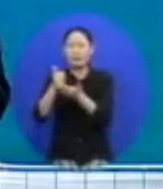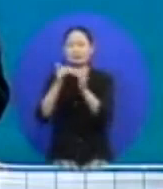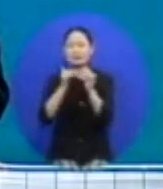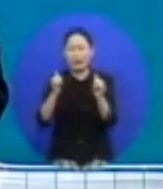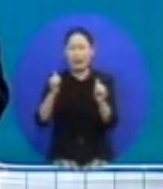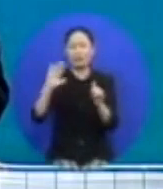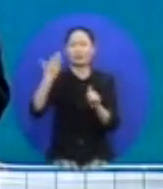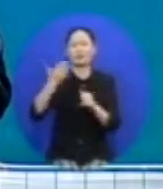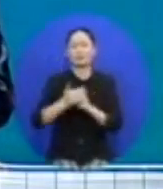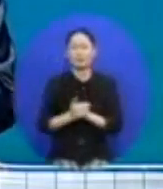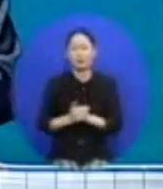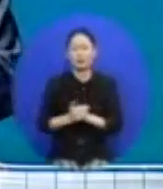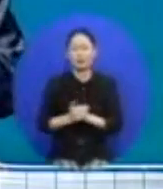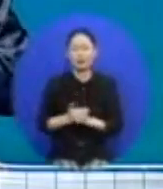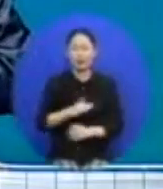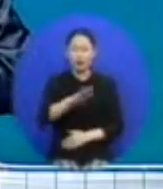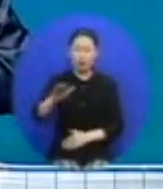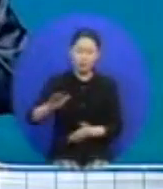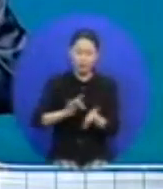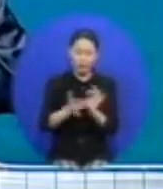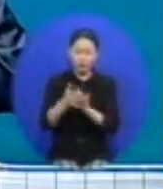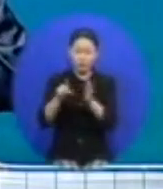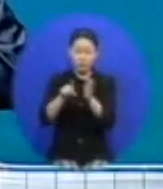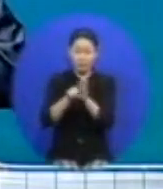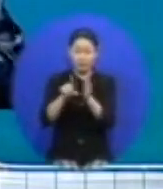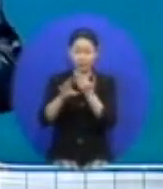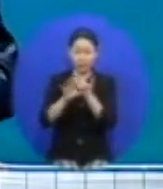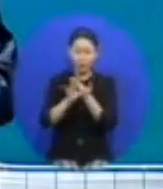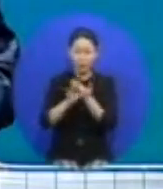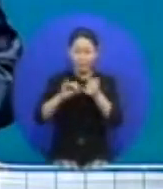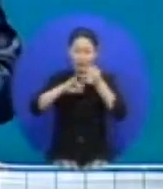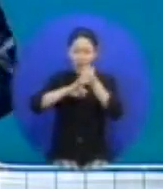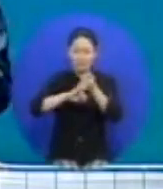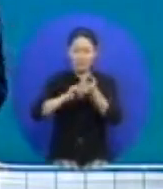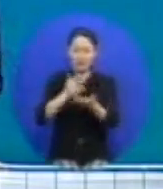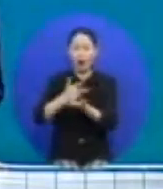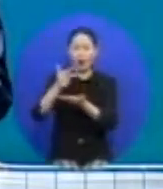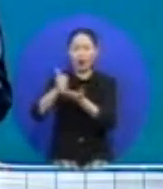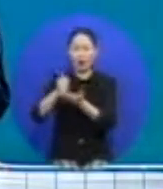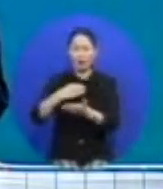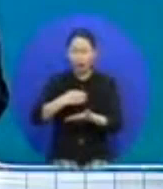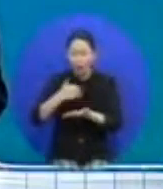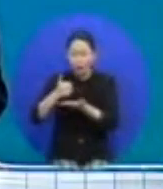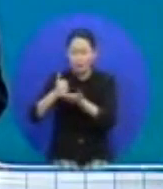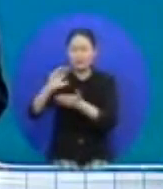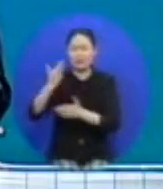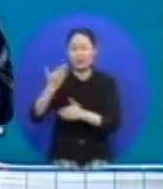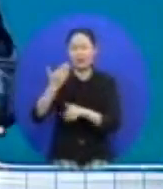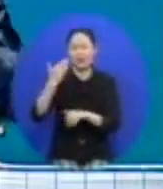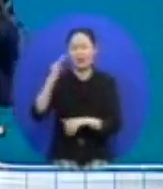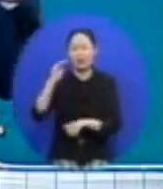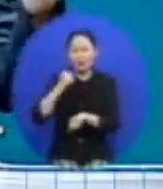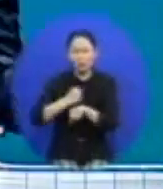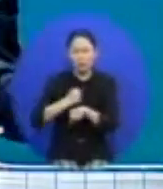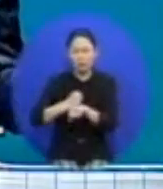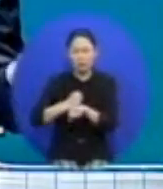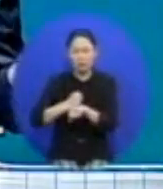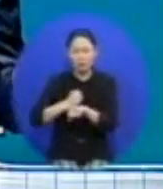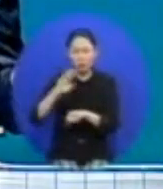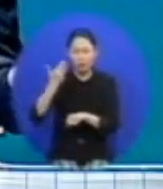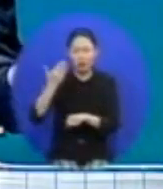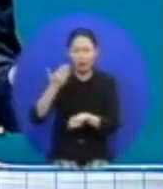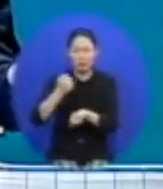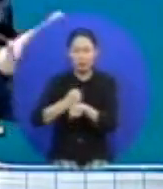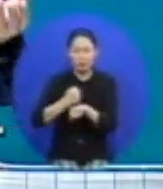한다는 겁니다 여러분 예수를 믿으면 반드시 여호와를 경외하는 자가 됩니다 하나님을 모르고